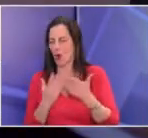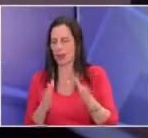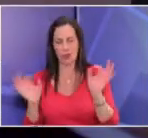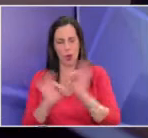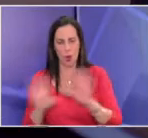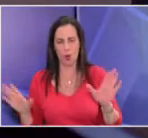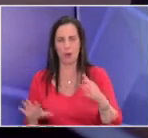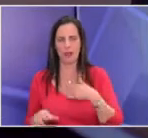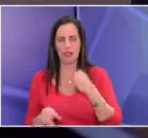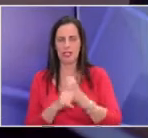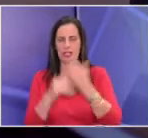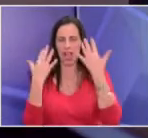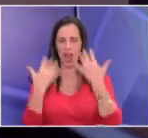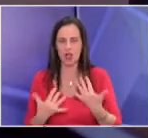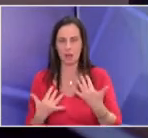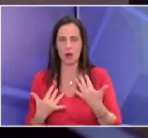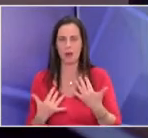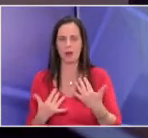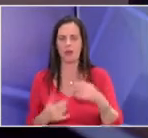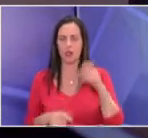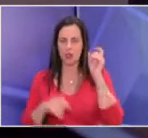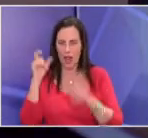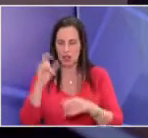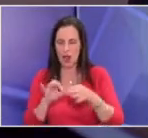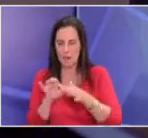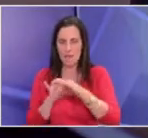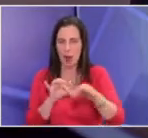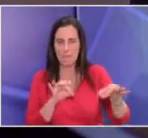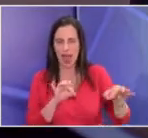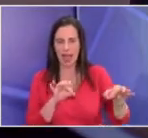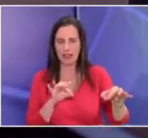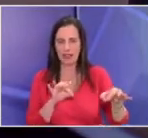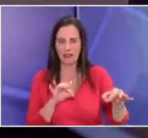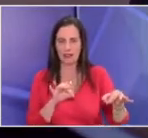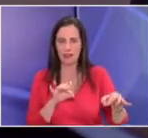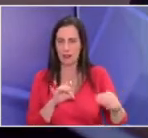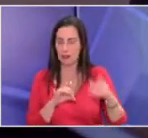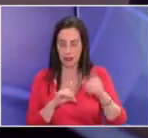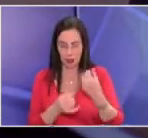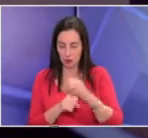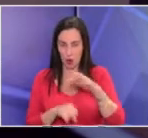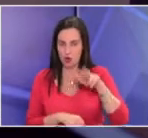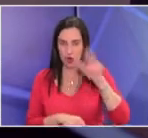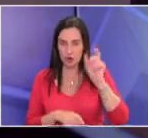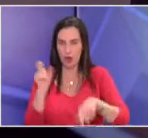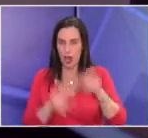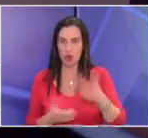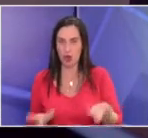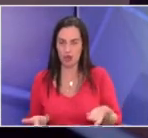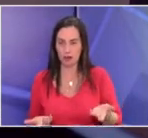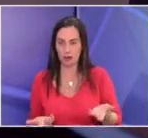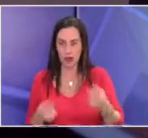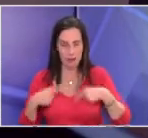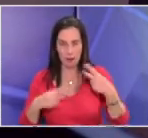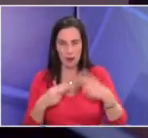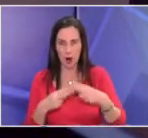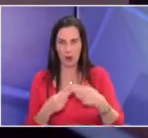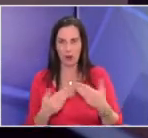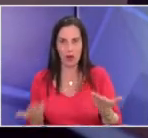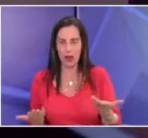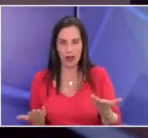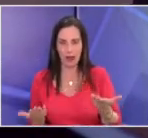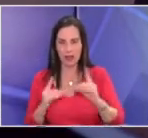סוהר. מתוך אלה ששילמת עליהם 150, ומתוך אלה ששילמת עליהם 20, פחות מ3 חזרו לבתי סוהר. תראי כמה זה מטורף.